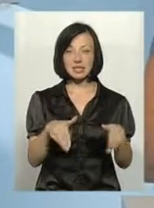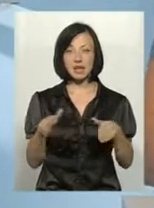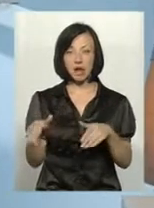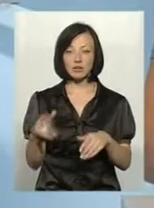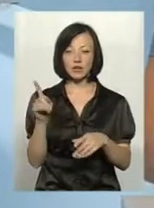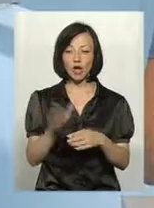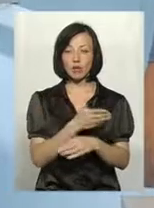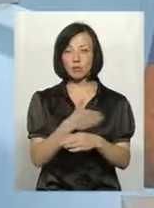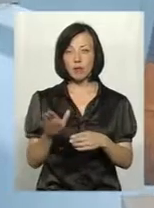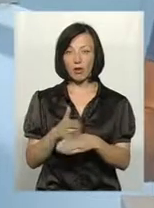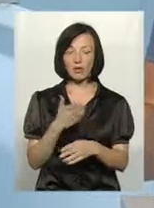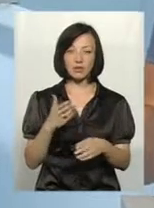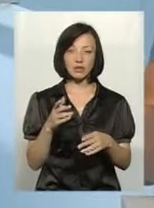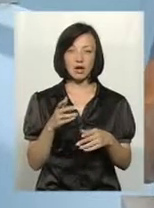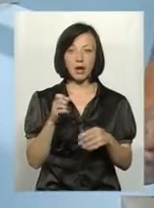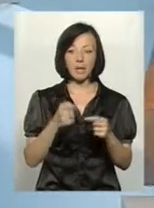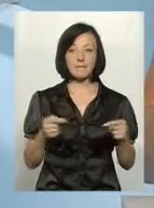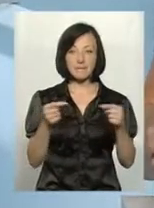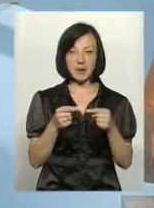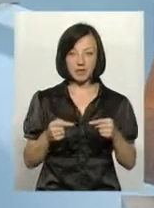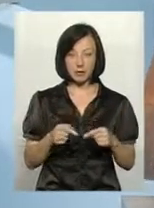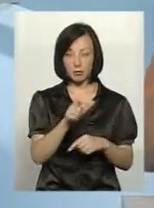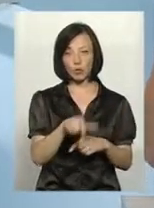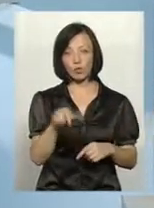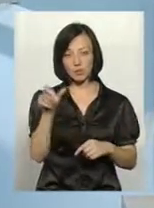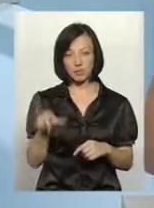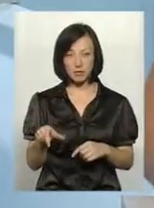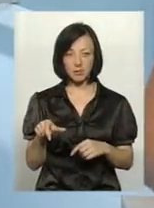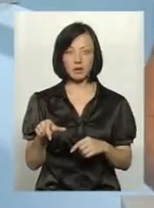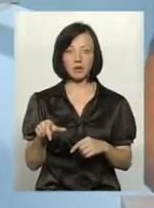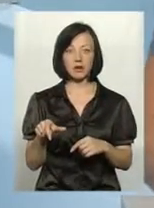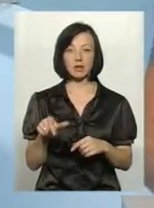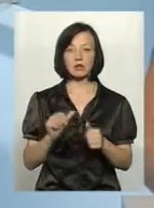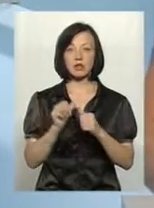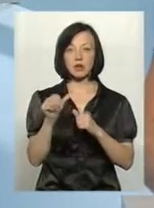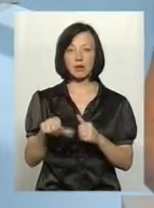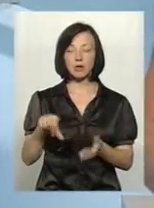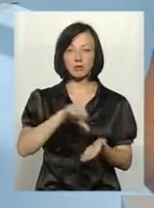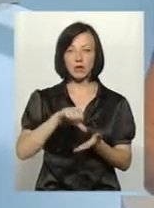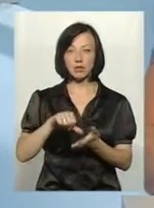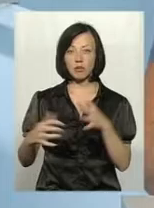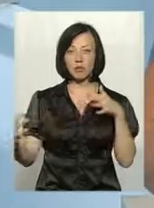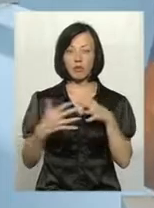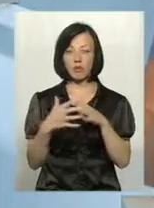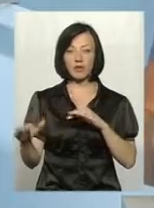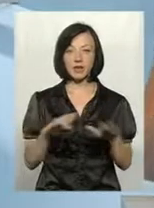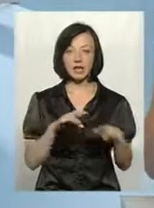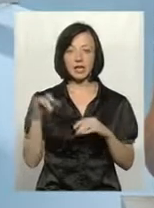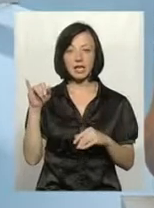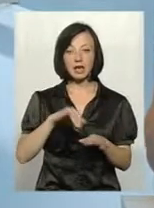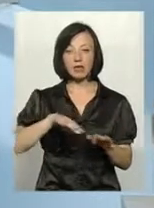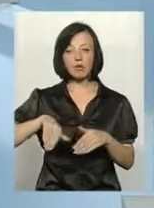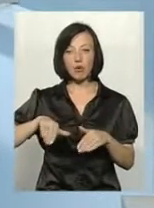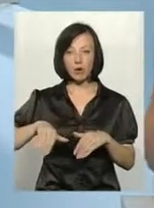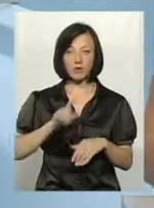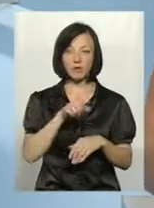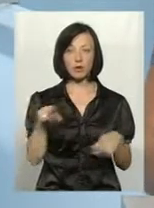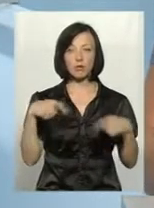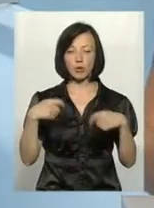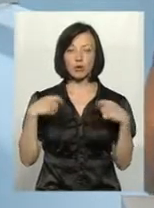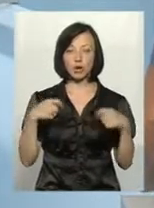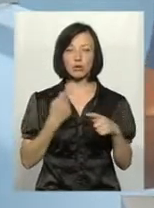Вони розпайовуються між певними фізичними особами, ну, зокрема, між учасниками бойових дій. От. І потім вони